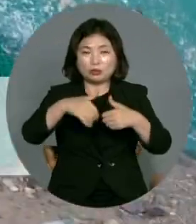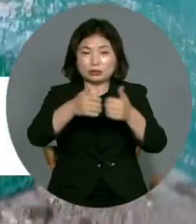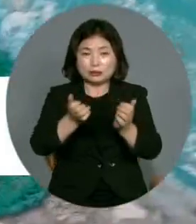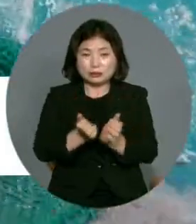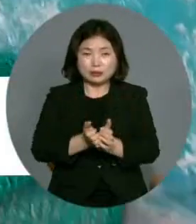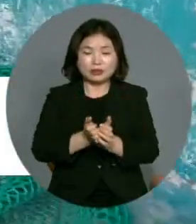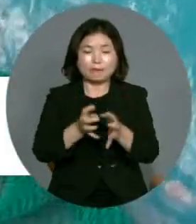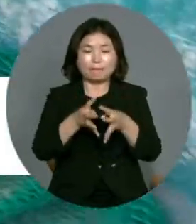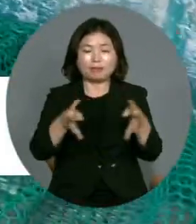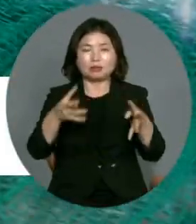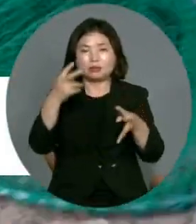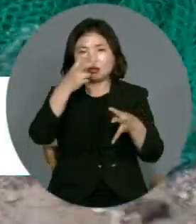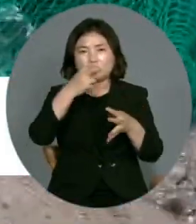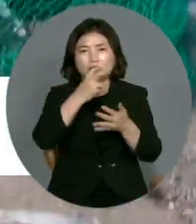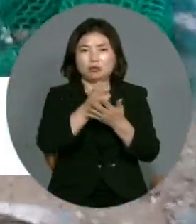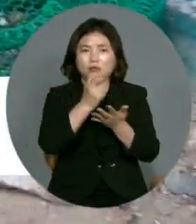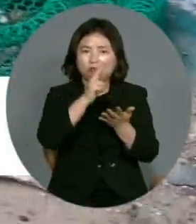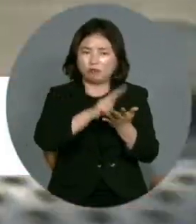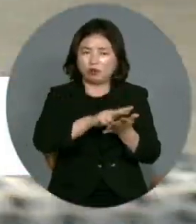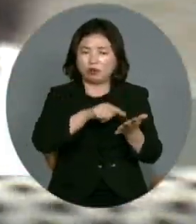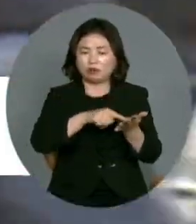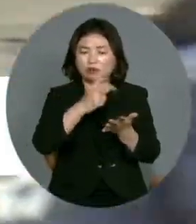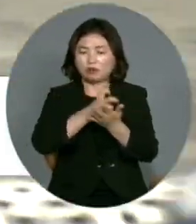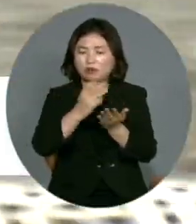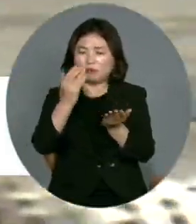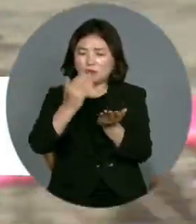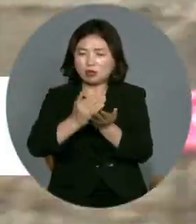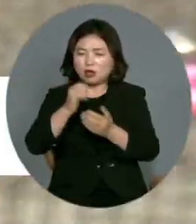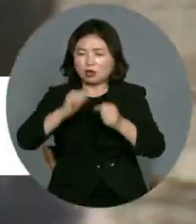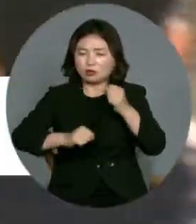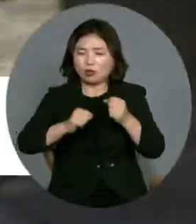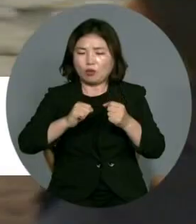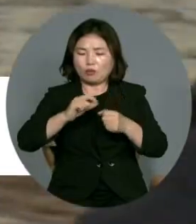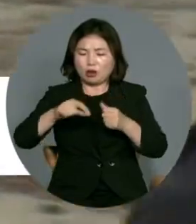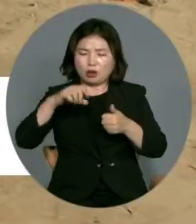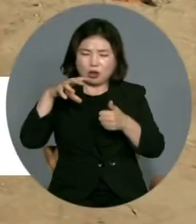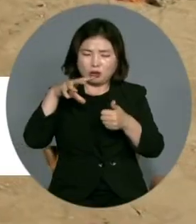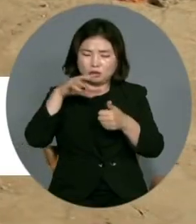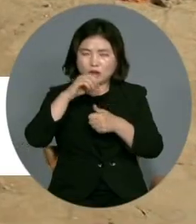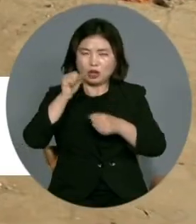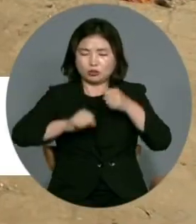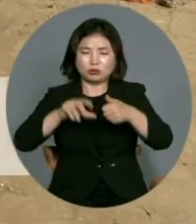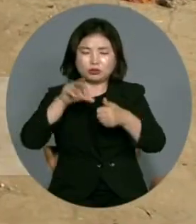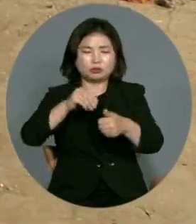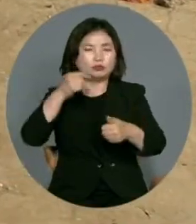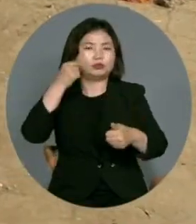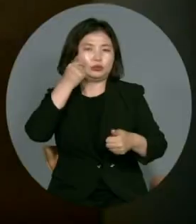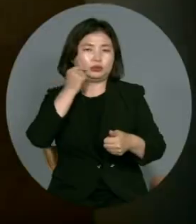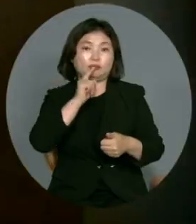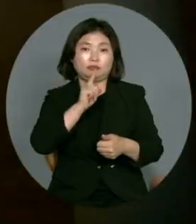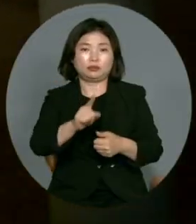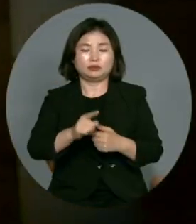동물보호단체들은 아파트 관리 규약이 법률에 근거한 행위를 함부로 금지할 순 없다고 주장했습니다.